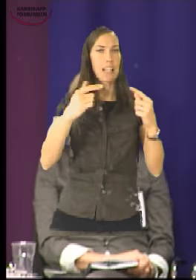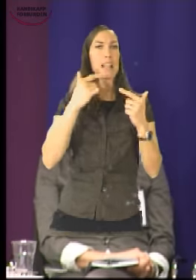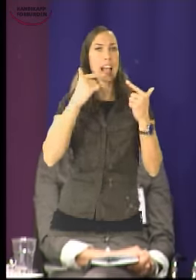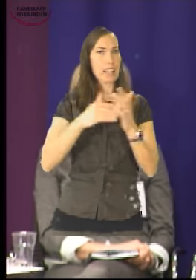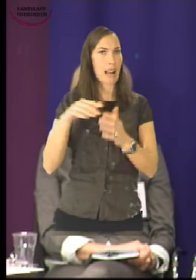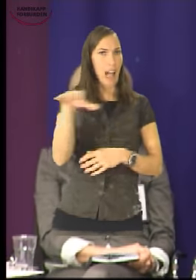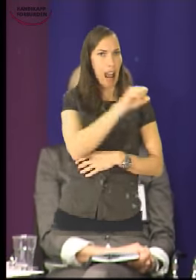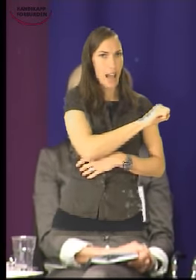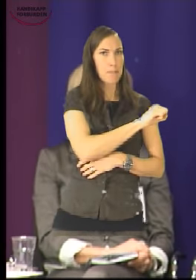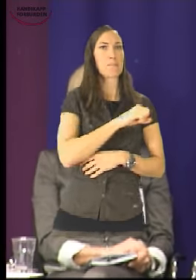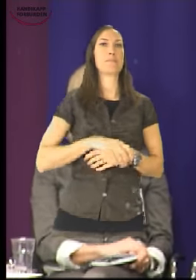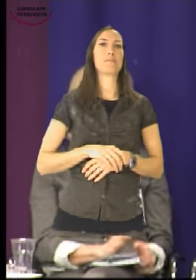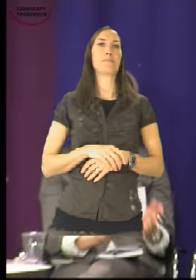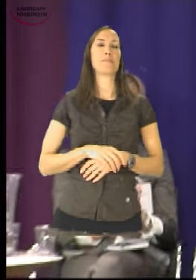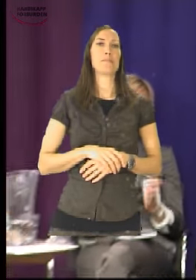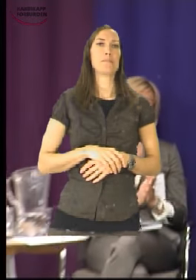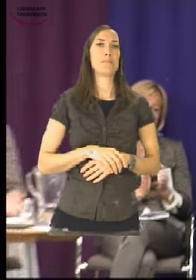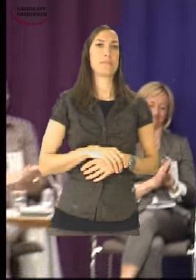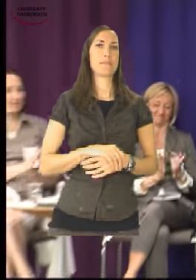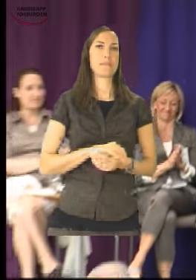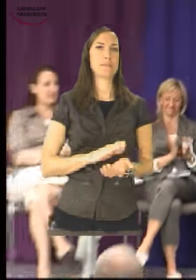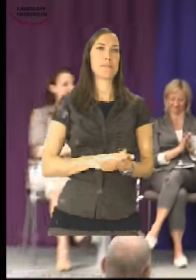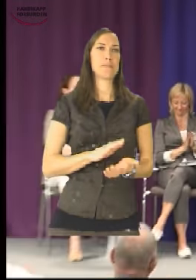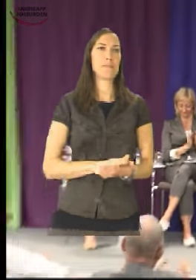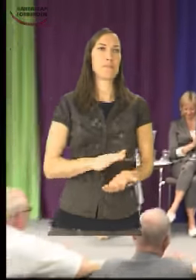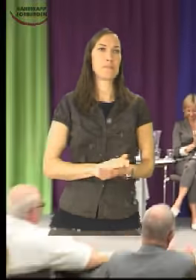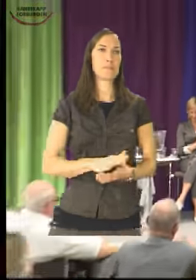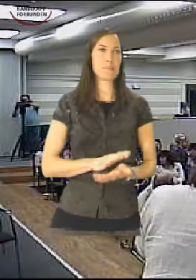som kom in och alla som har...